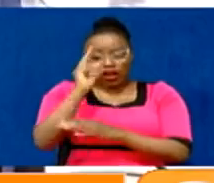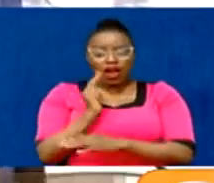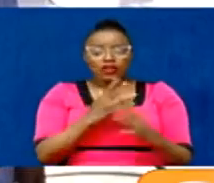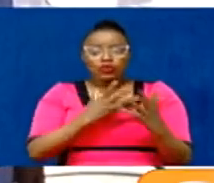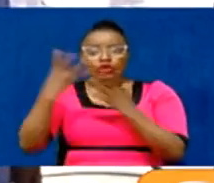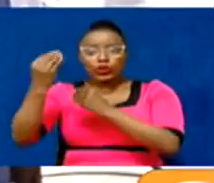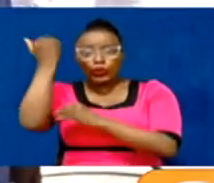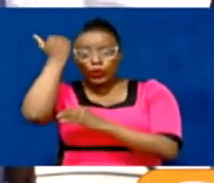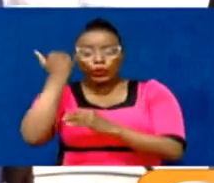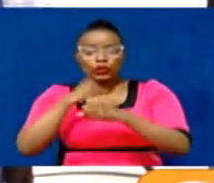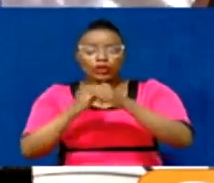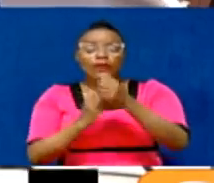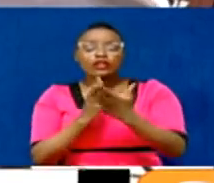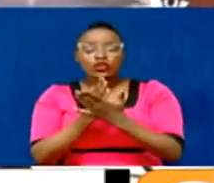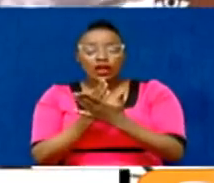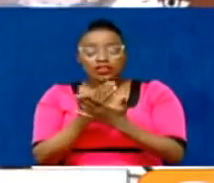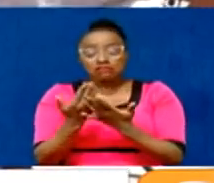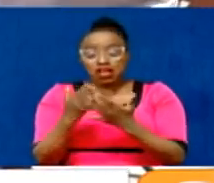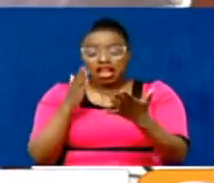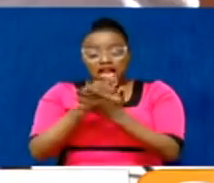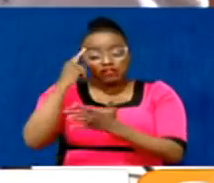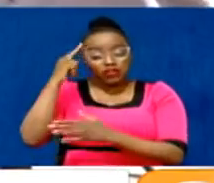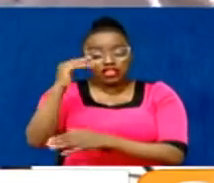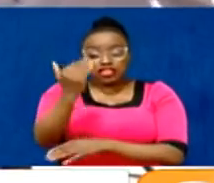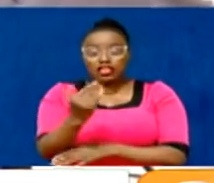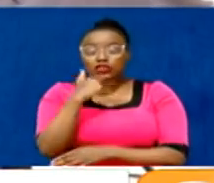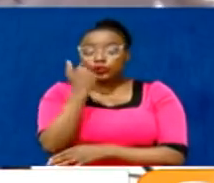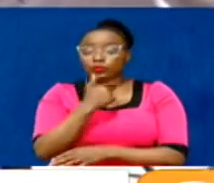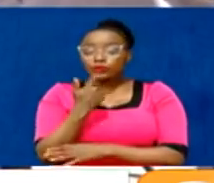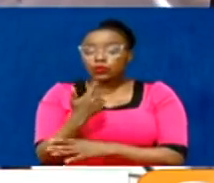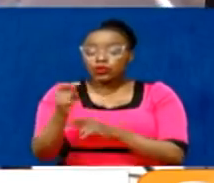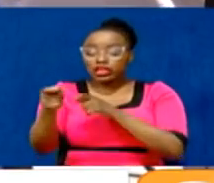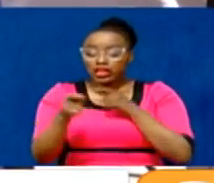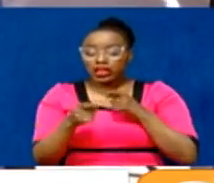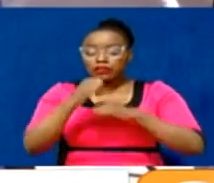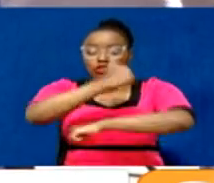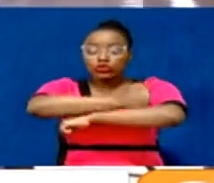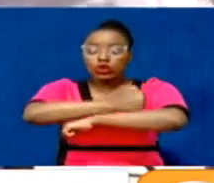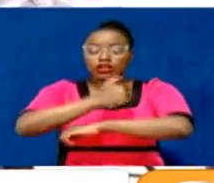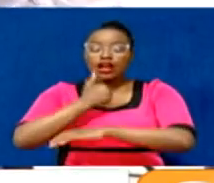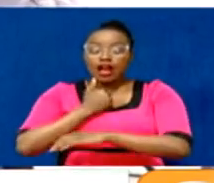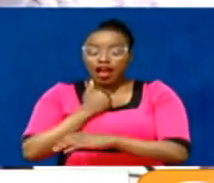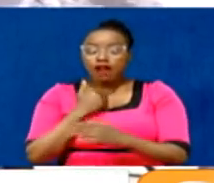tutaenda mahakamani kuhakikisha kuwa haki za mtoto huyu aliyenajisiwa shuleni